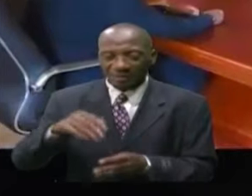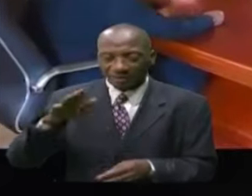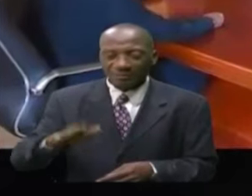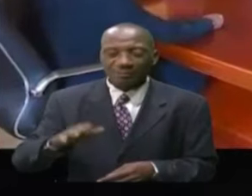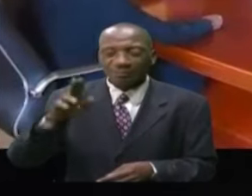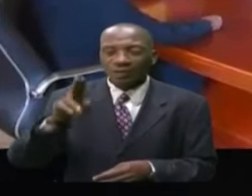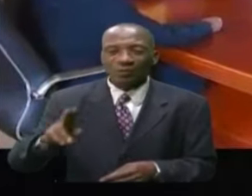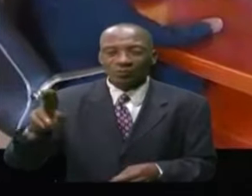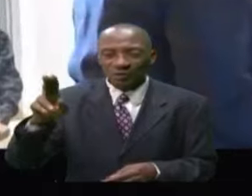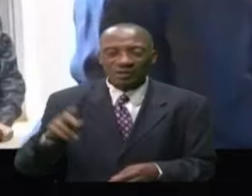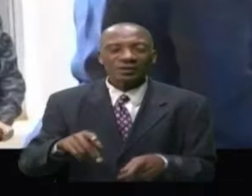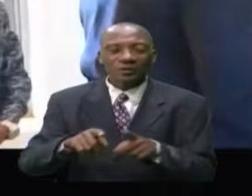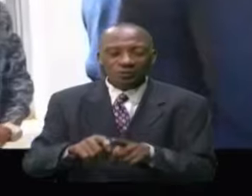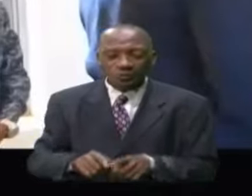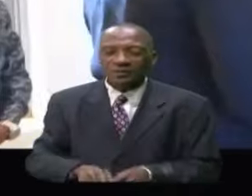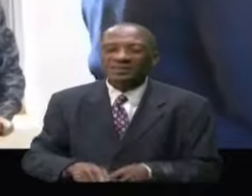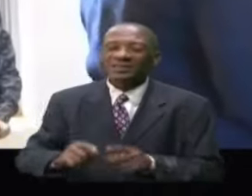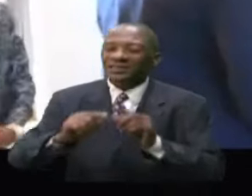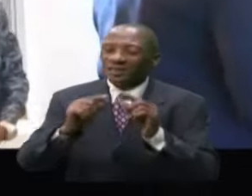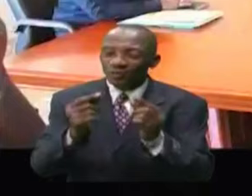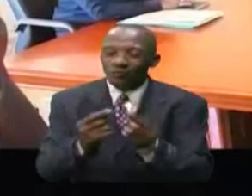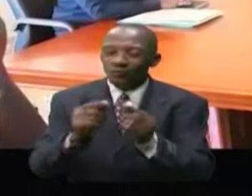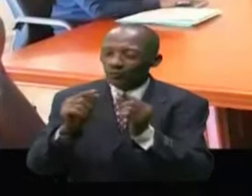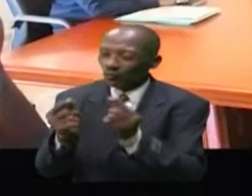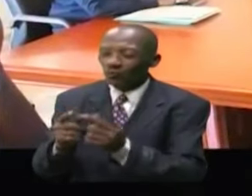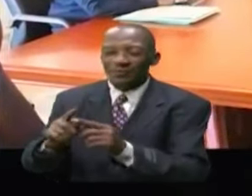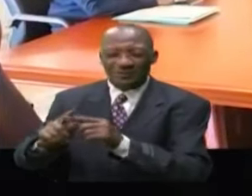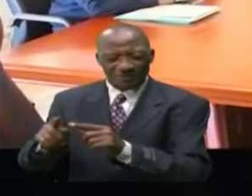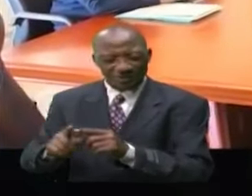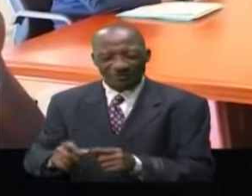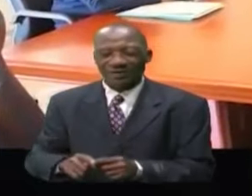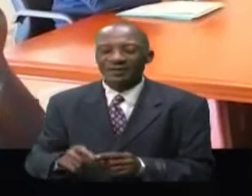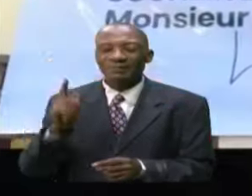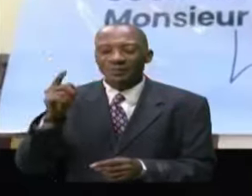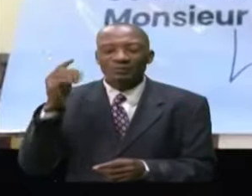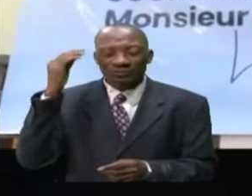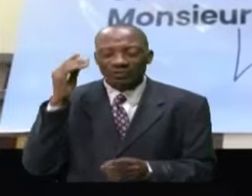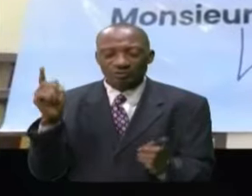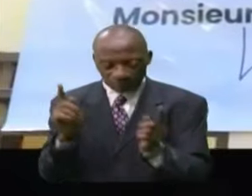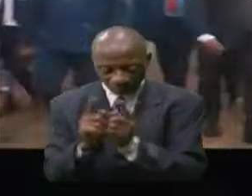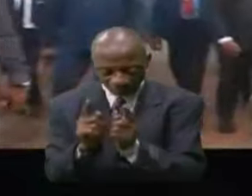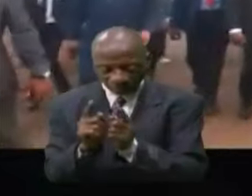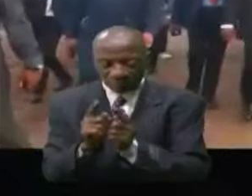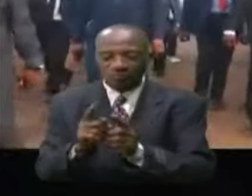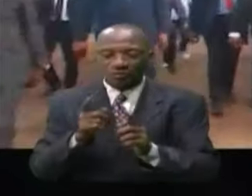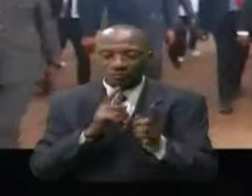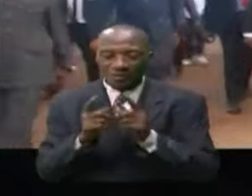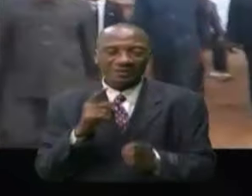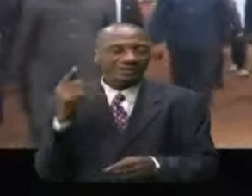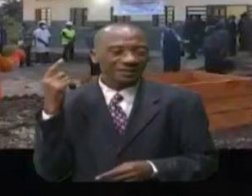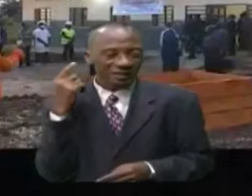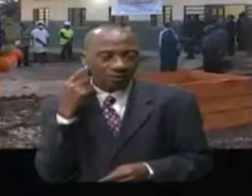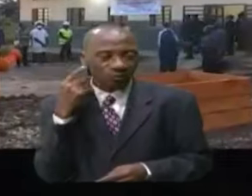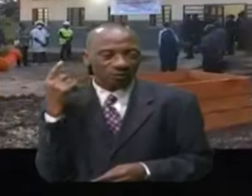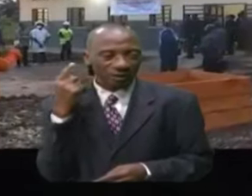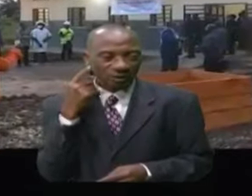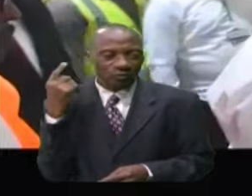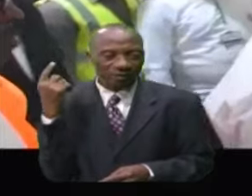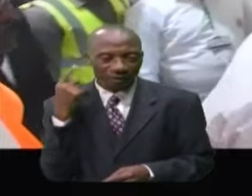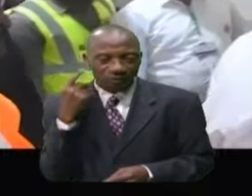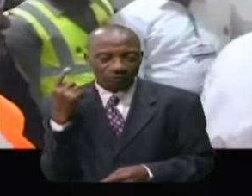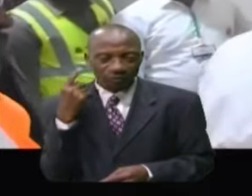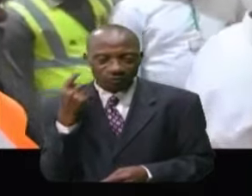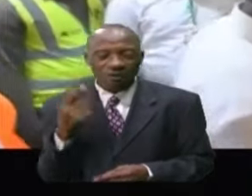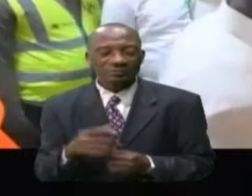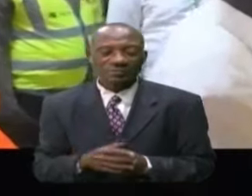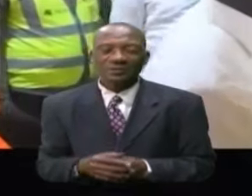différentes couches socio-professionnelles n'ont pas été en reste de son agenda. Il en est aussi de la visite effectuée dans un échantillon des centres